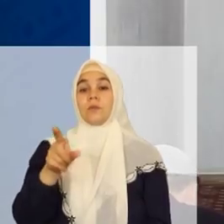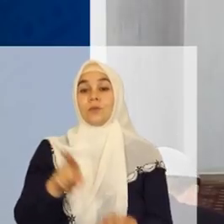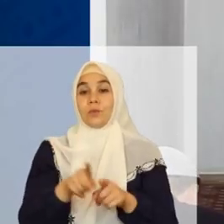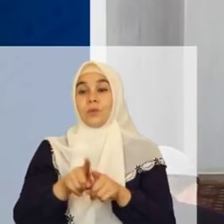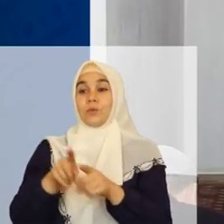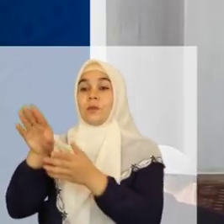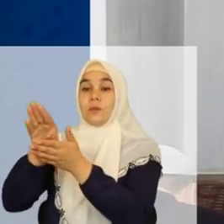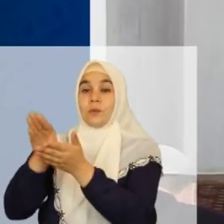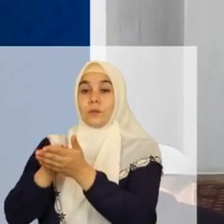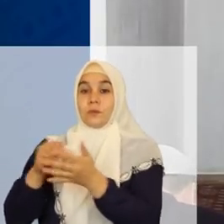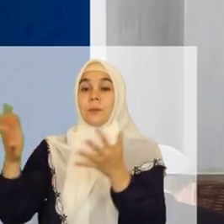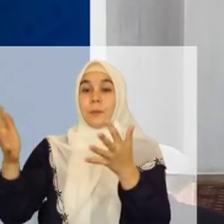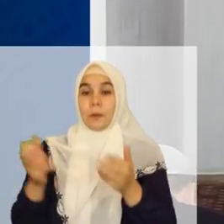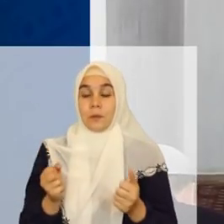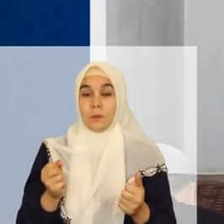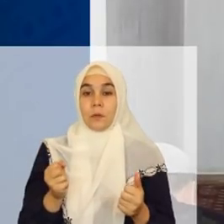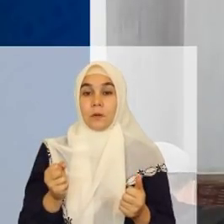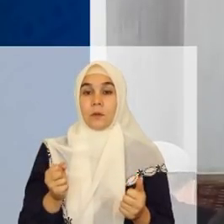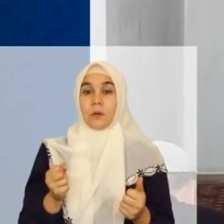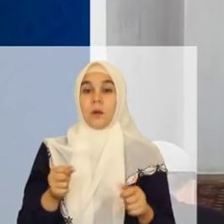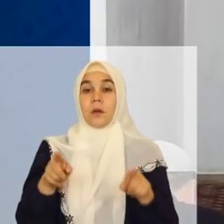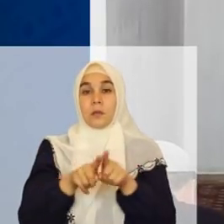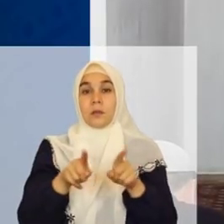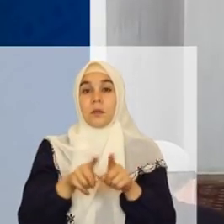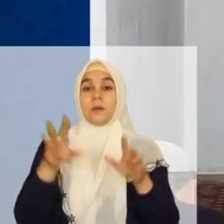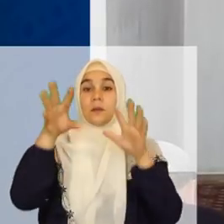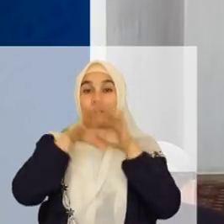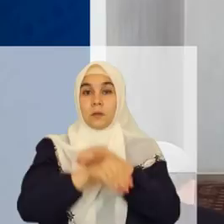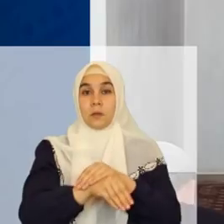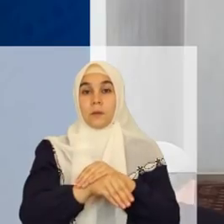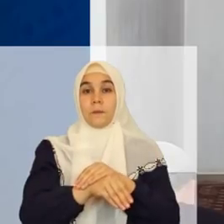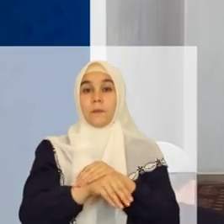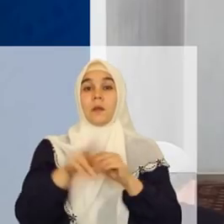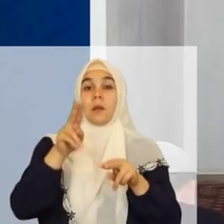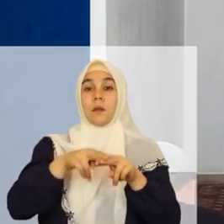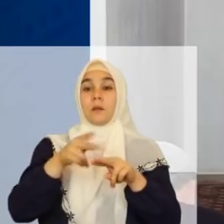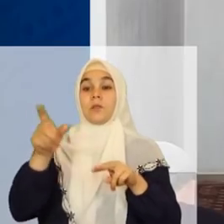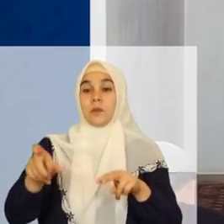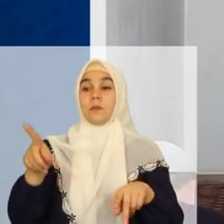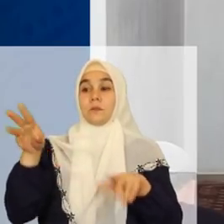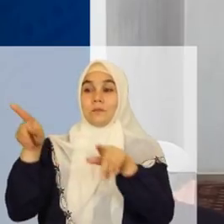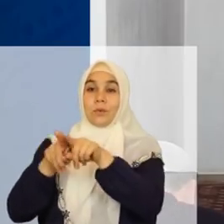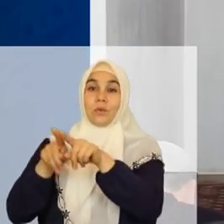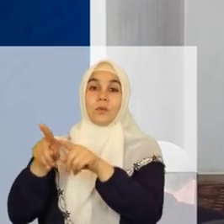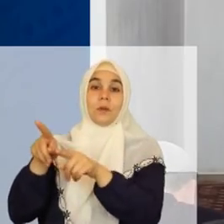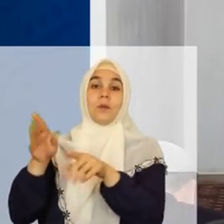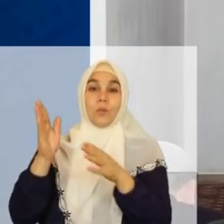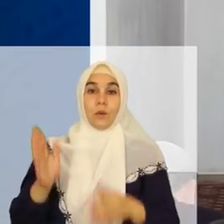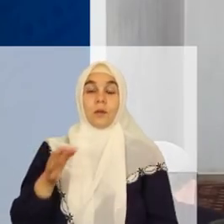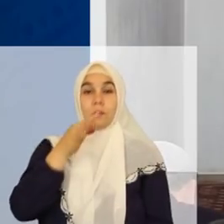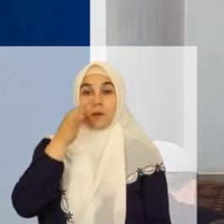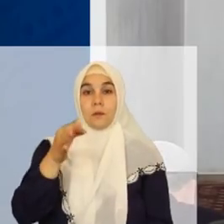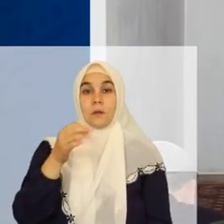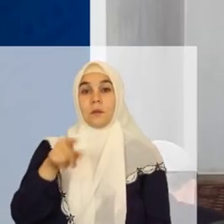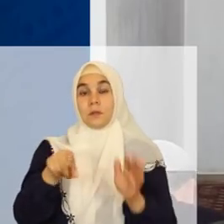qavmga o'xshash holatga kirsa, u o'shalardan bo'ladi degan hadis